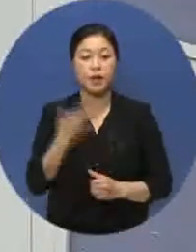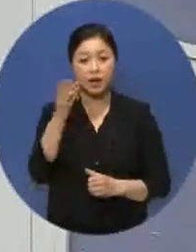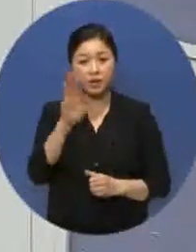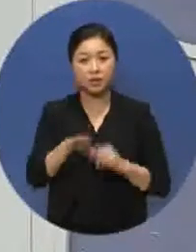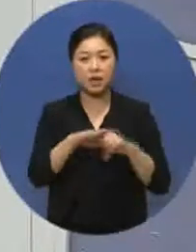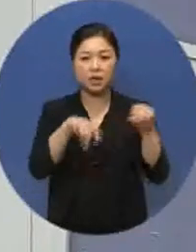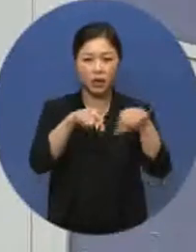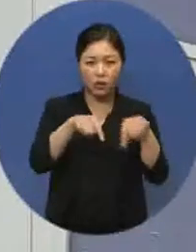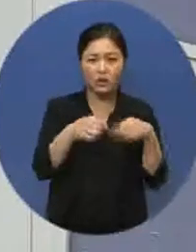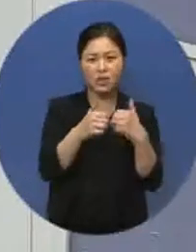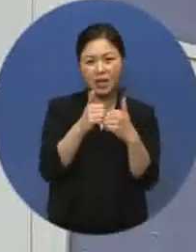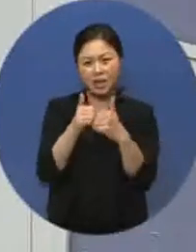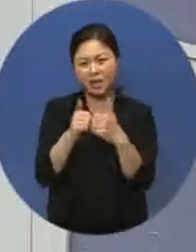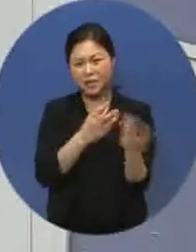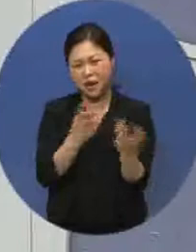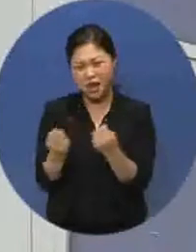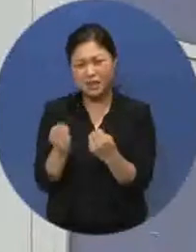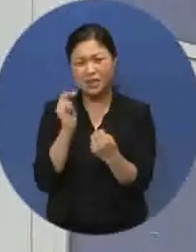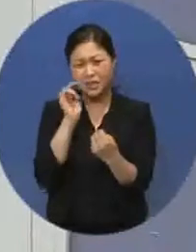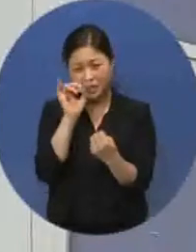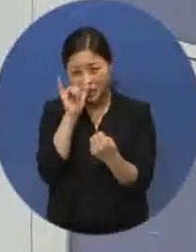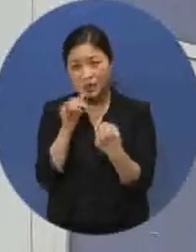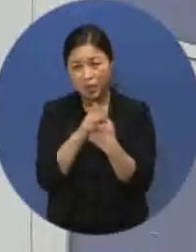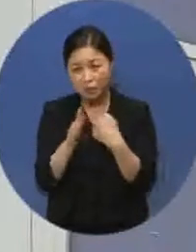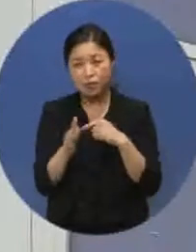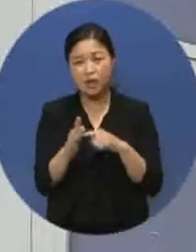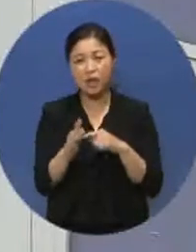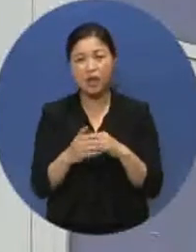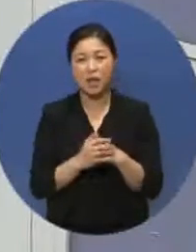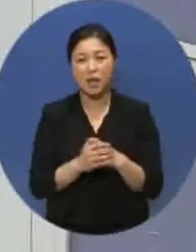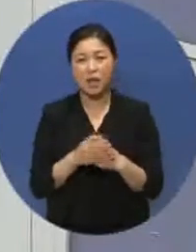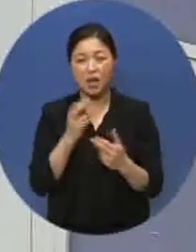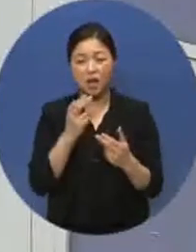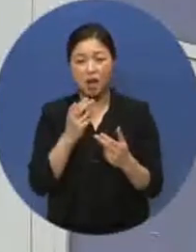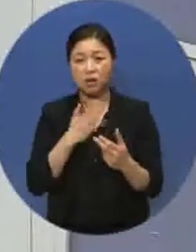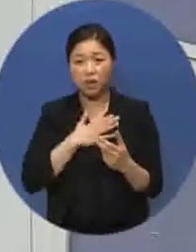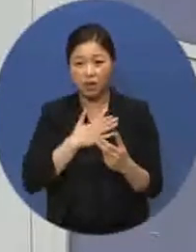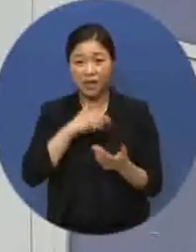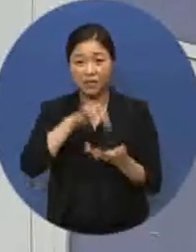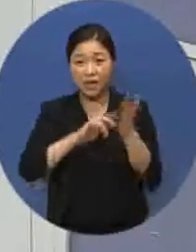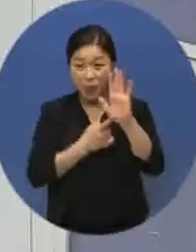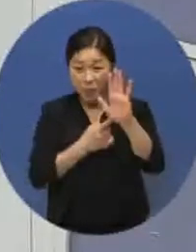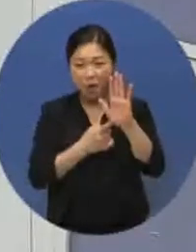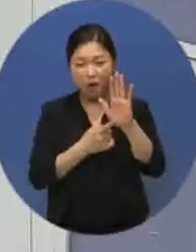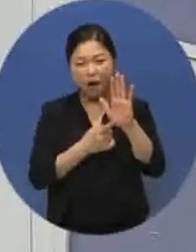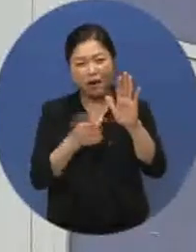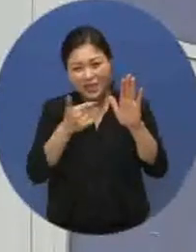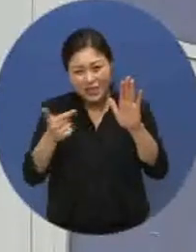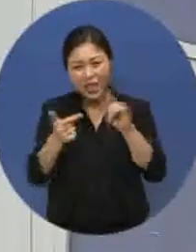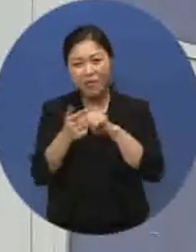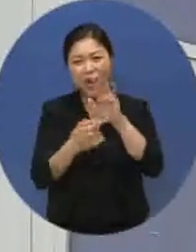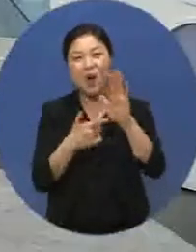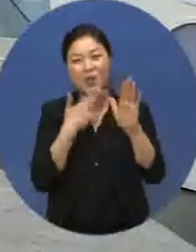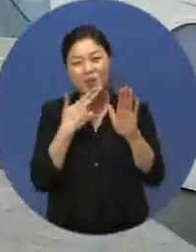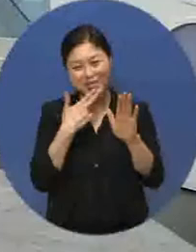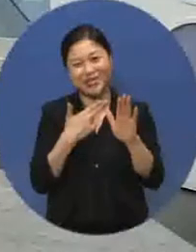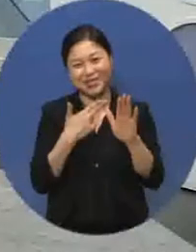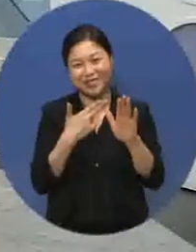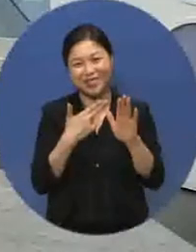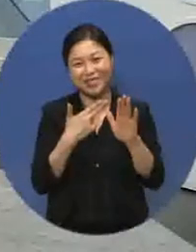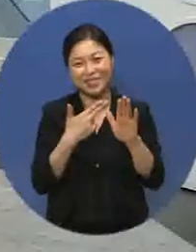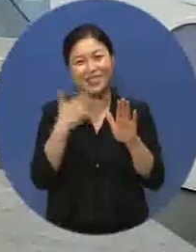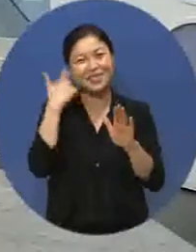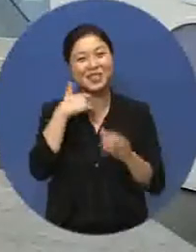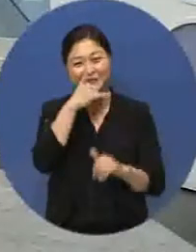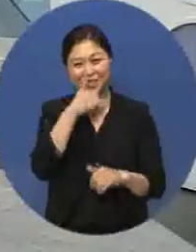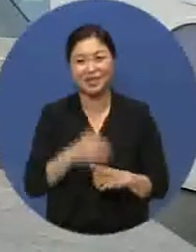정치적인 갈등이 첨예하니까 그것이 목소리가 잘 반영이 안 되는 것이 또한 문제라고 생각합니다. 네.